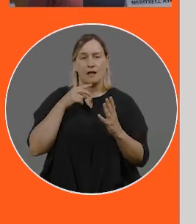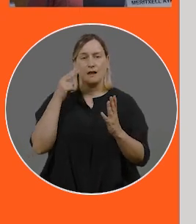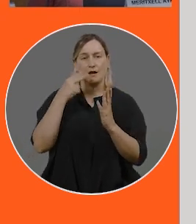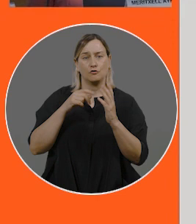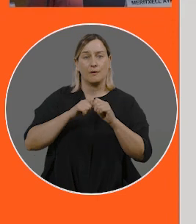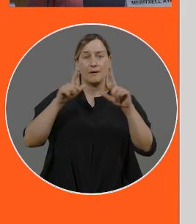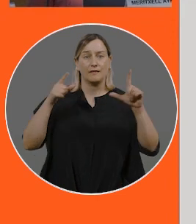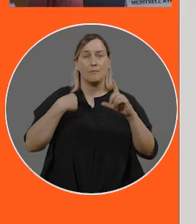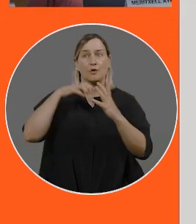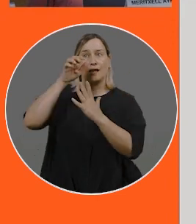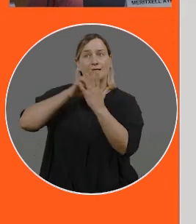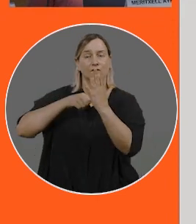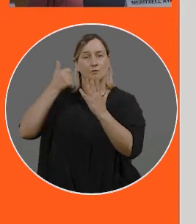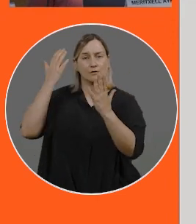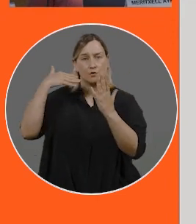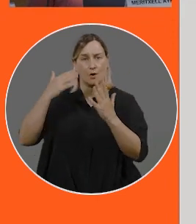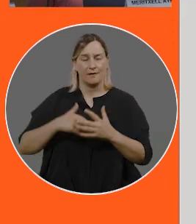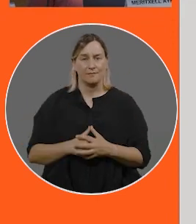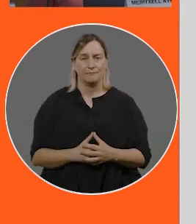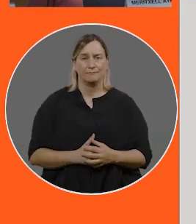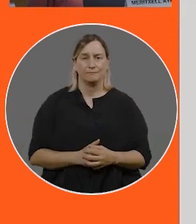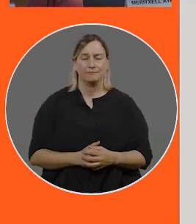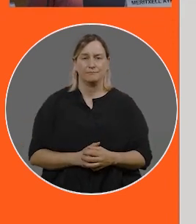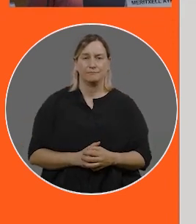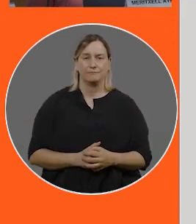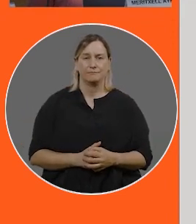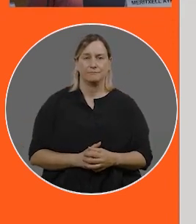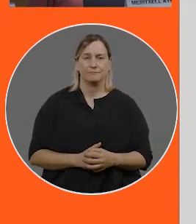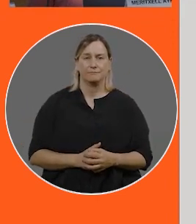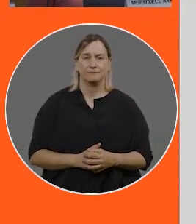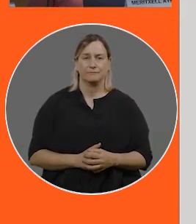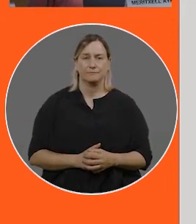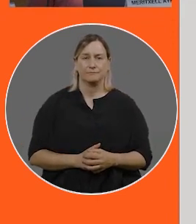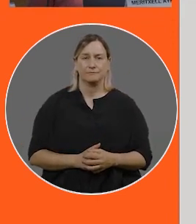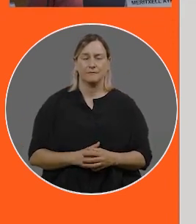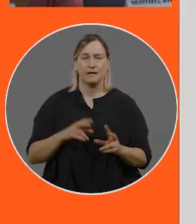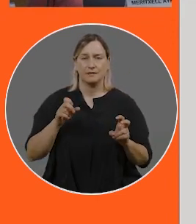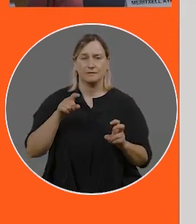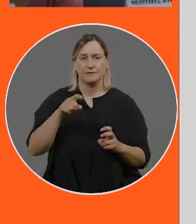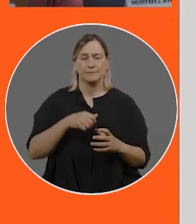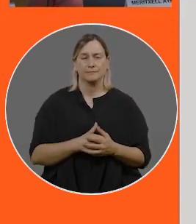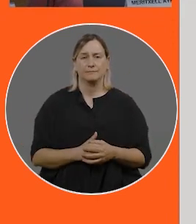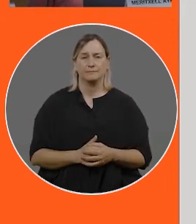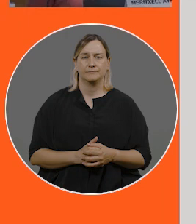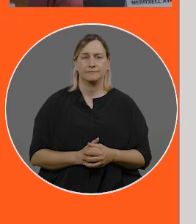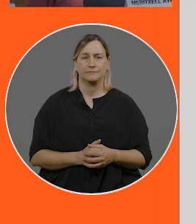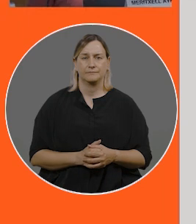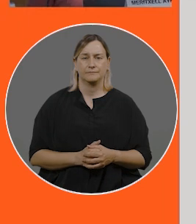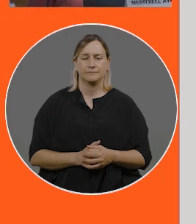text alternatiu. Aceptar bot, enter, visitado gráfico sin descripción. Es aquesta. Región